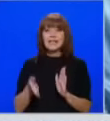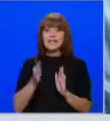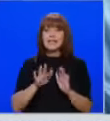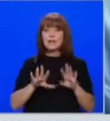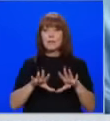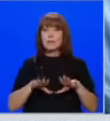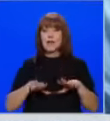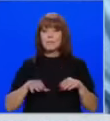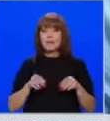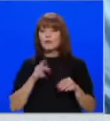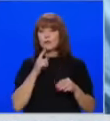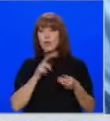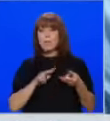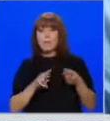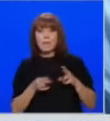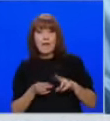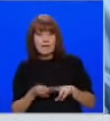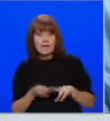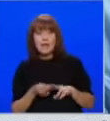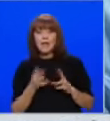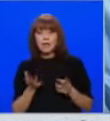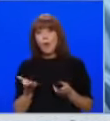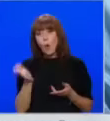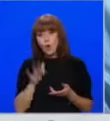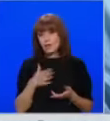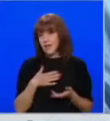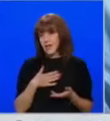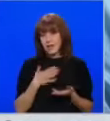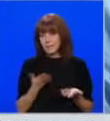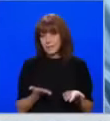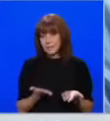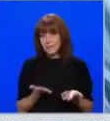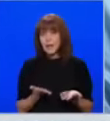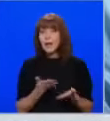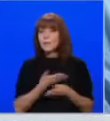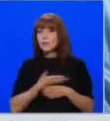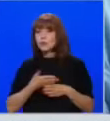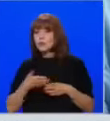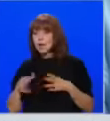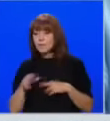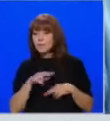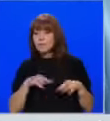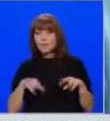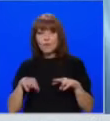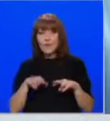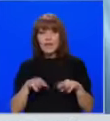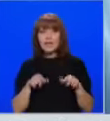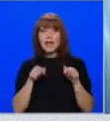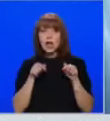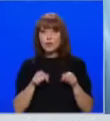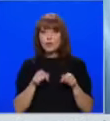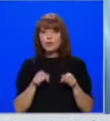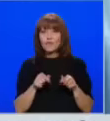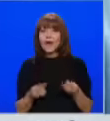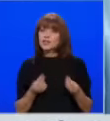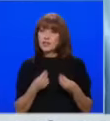приети промените, но виждате, че има още такива. Затова продължаваме и с проверките. Това ще